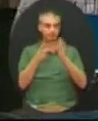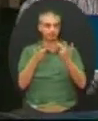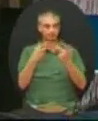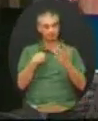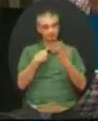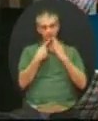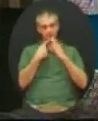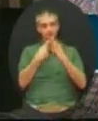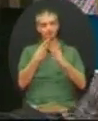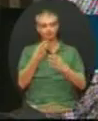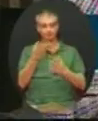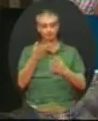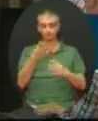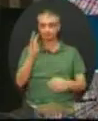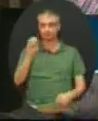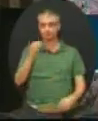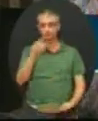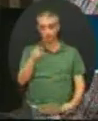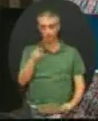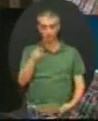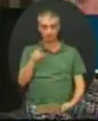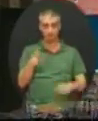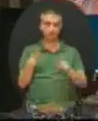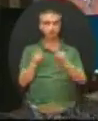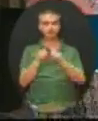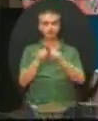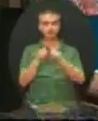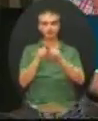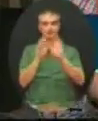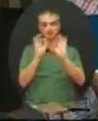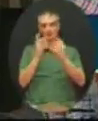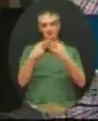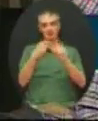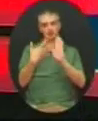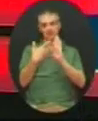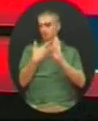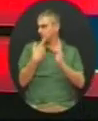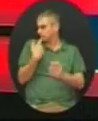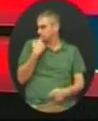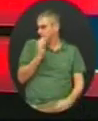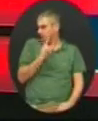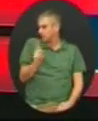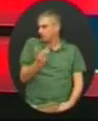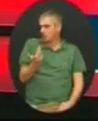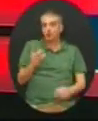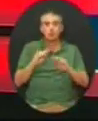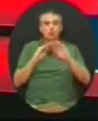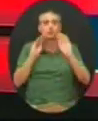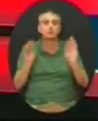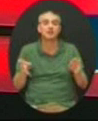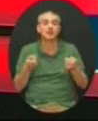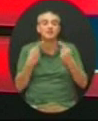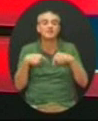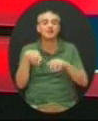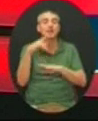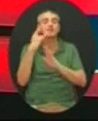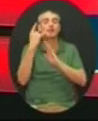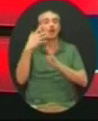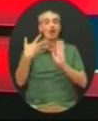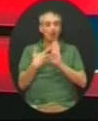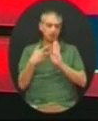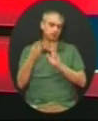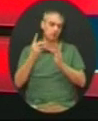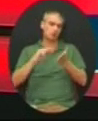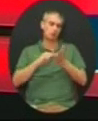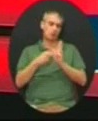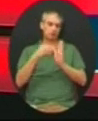להכתיב את הממ"מ בתור ועדת החקירה הפרלמנטרית. מוסד ועדת החקירה הפרלמנטרית הוא מוסד פוליטי,